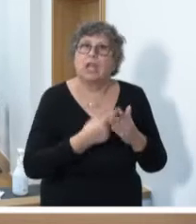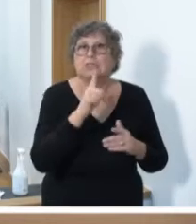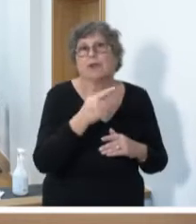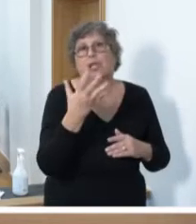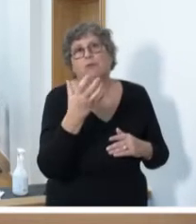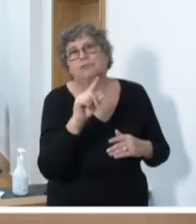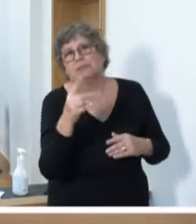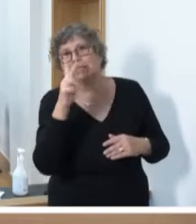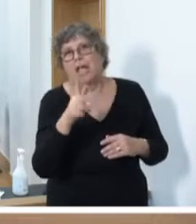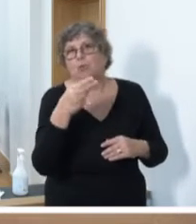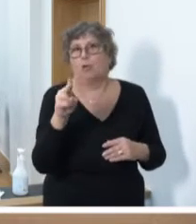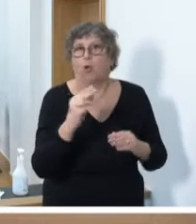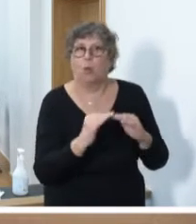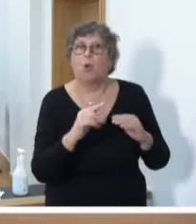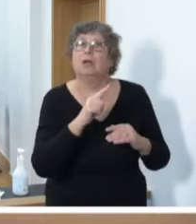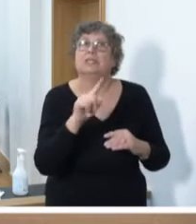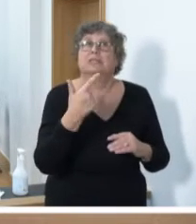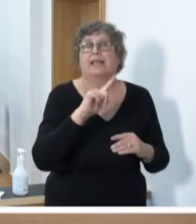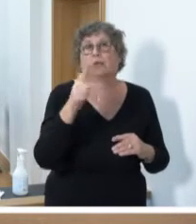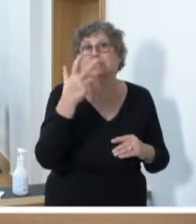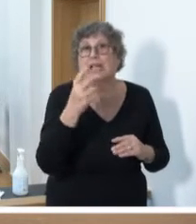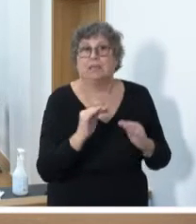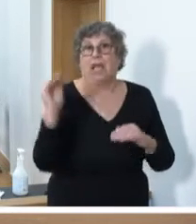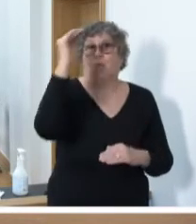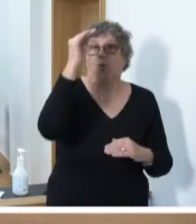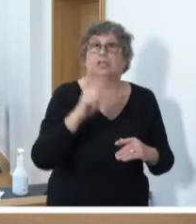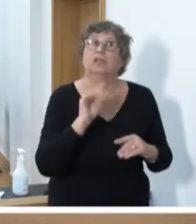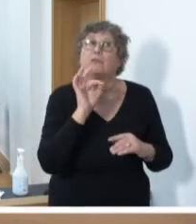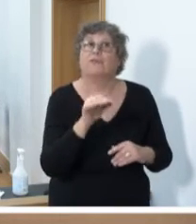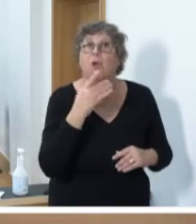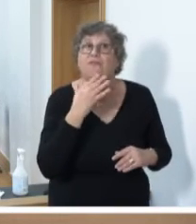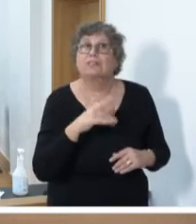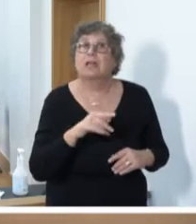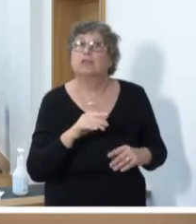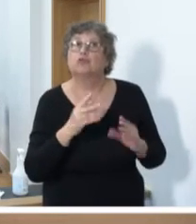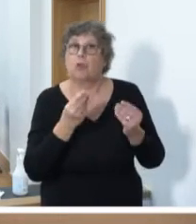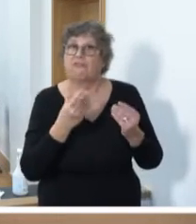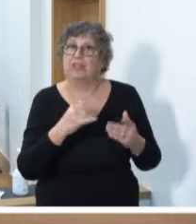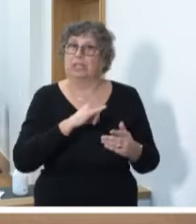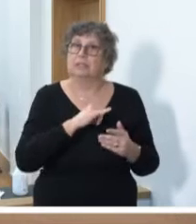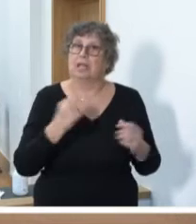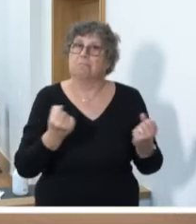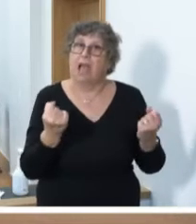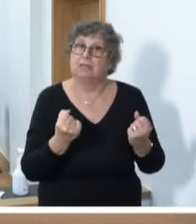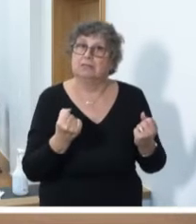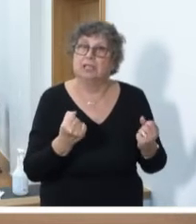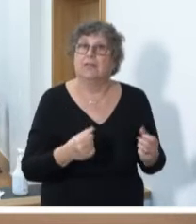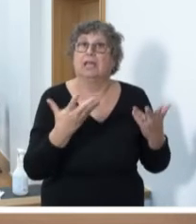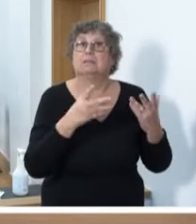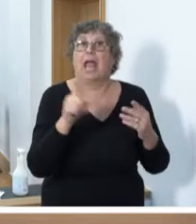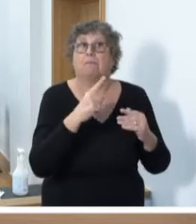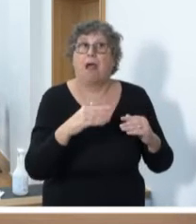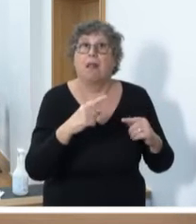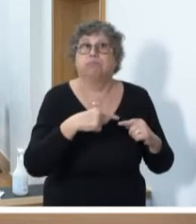bis 2030 erhöhen, um den Wasserstoff überhaupt rentabel zu machen. Das wäre also eine Verzehnfachung des heutigen